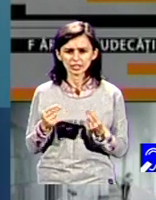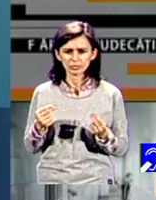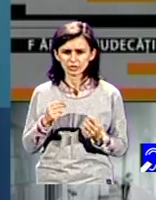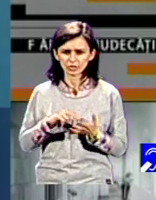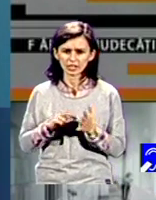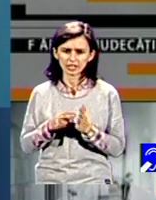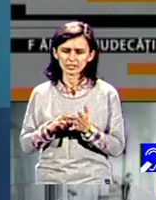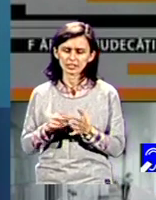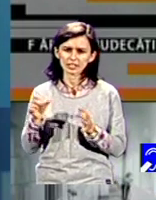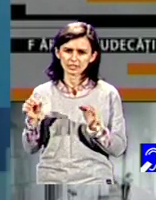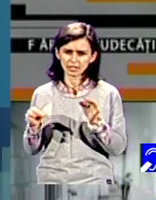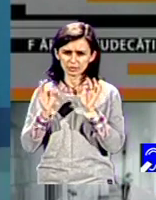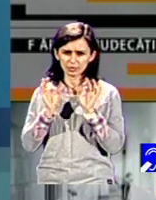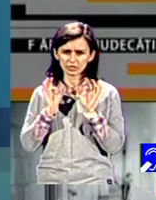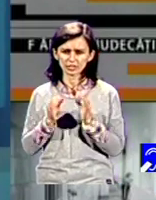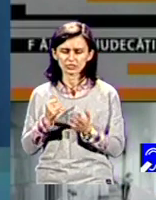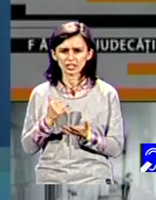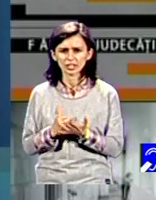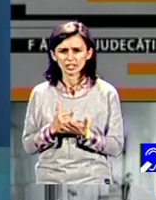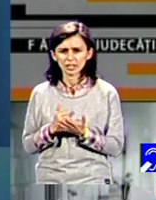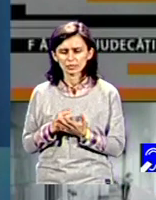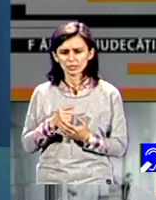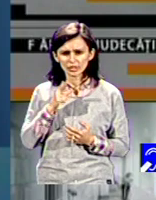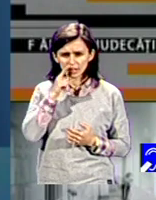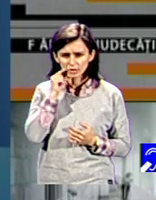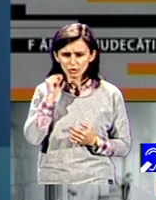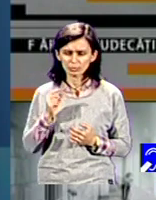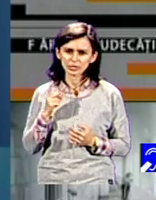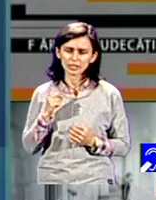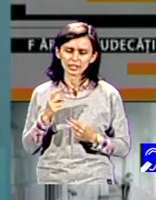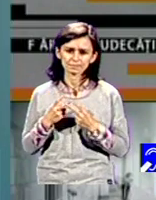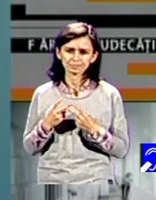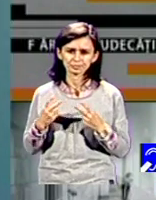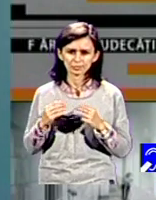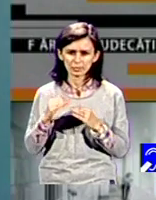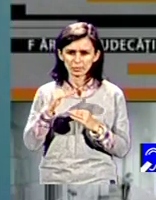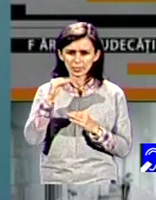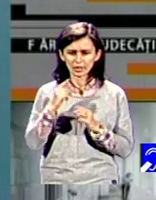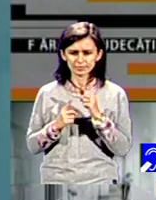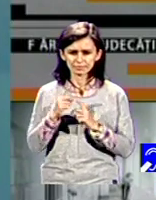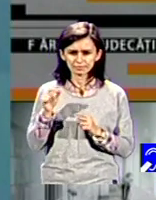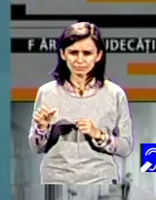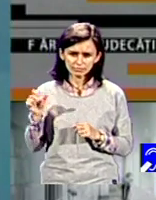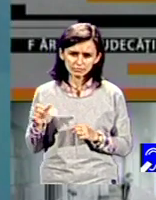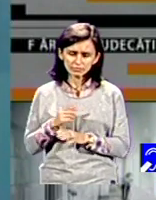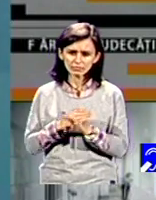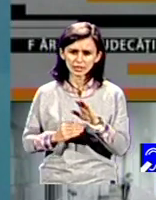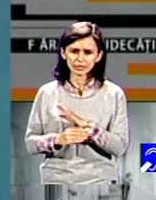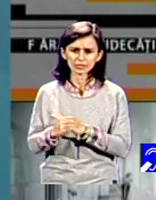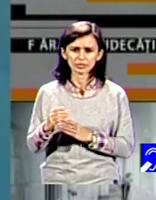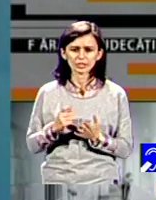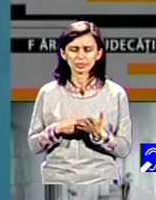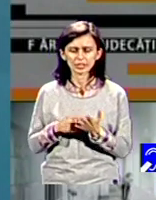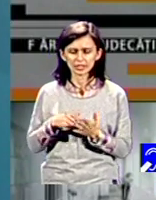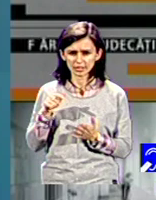Enjoy a nevoie de specialiști în drepturile omului dar valoarea adăugată crește enorm de mult atunci când persoanele cu calității cer